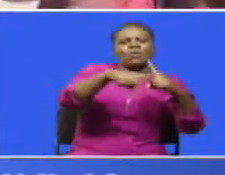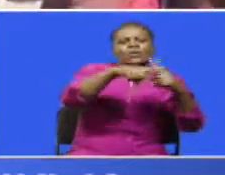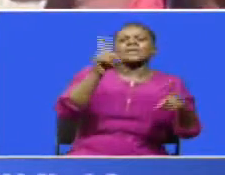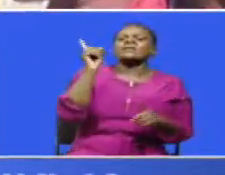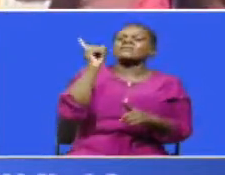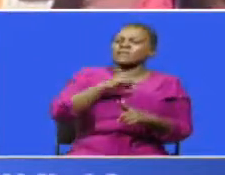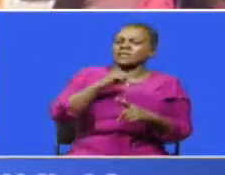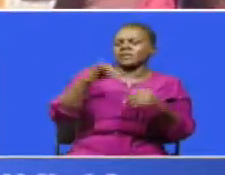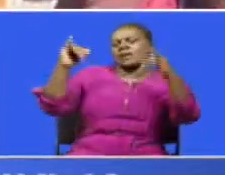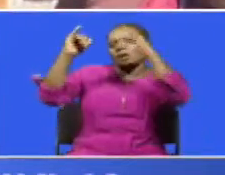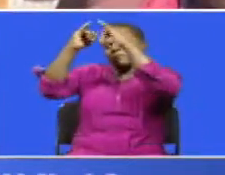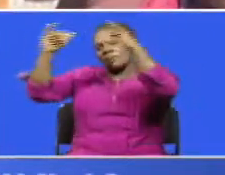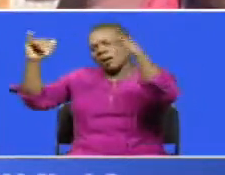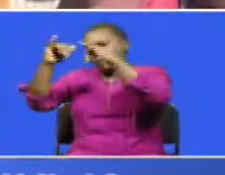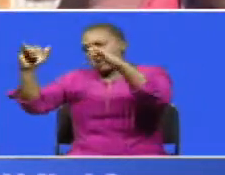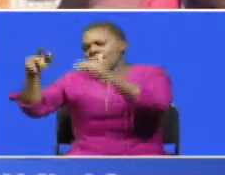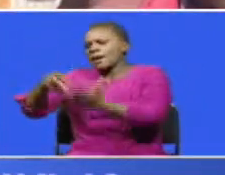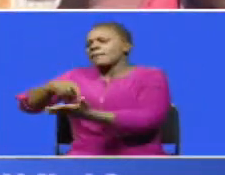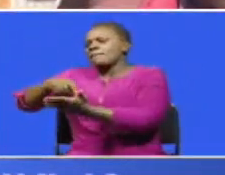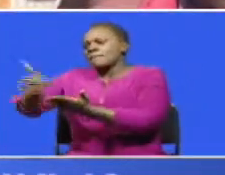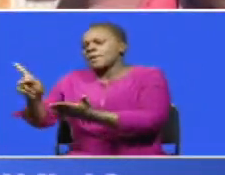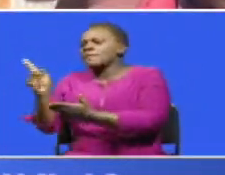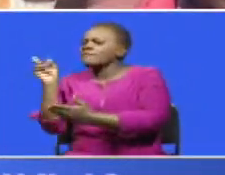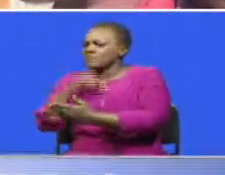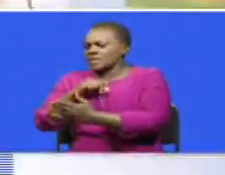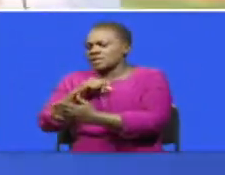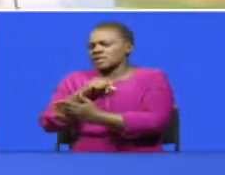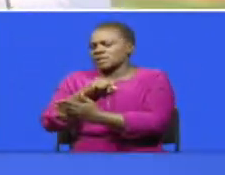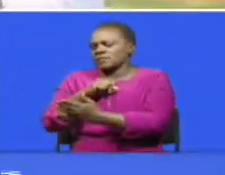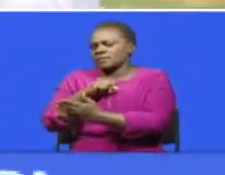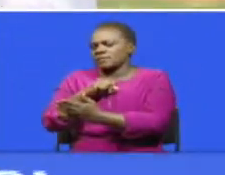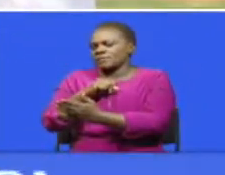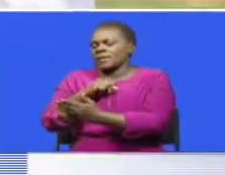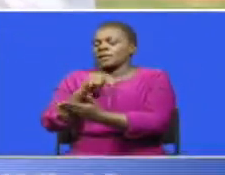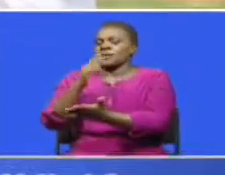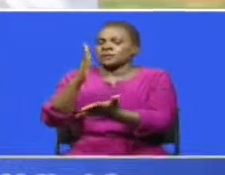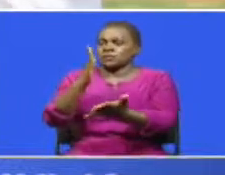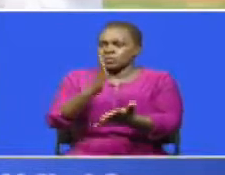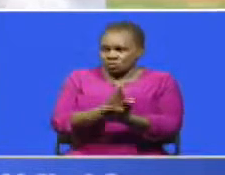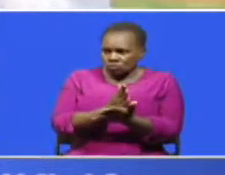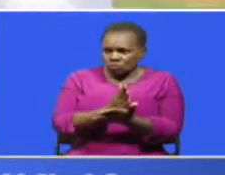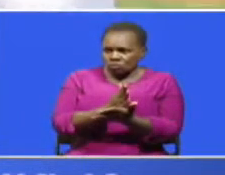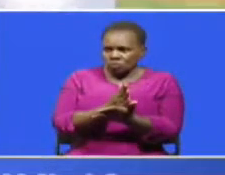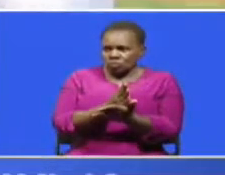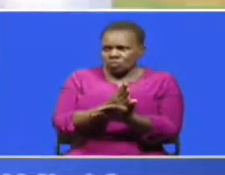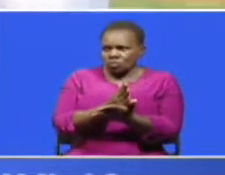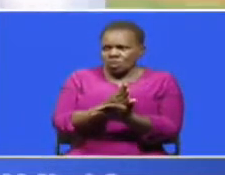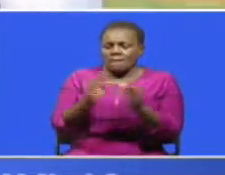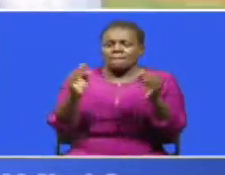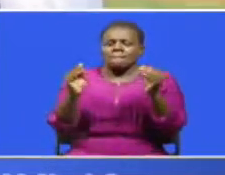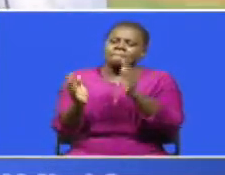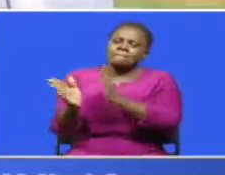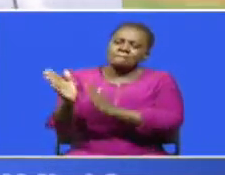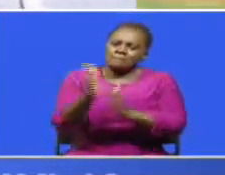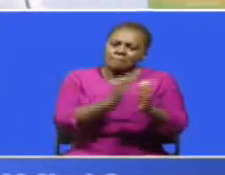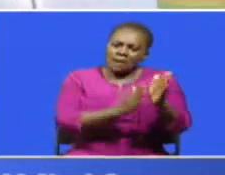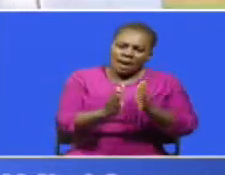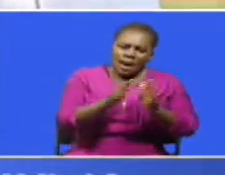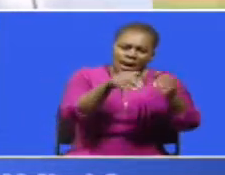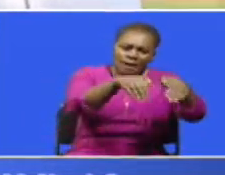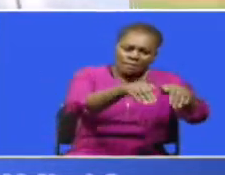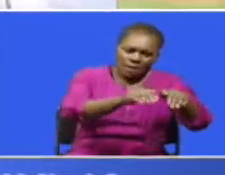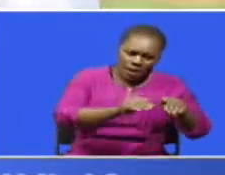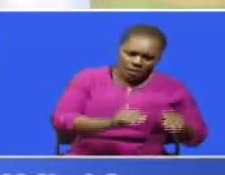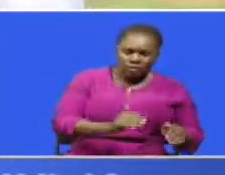zile hema tumetoa pale ni pesa nyingi tumetumia. Licha ya kufanya maandalizi ya kumwaga mwenda